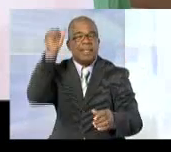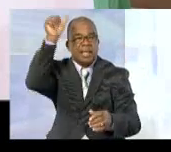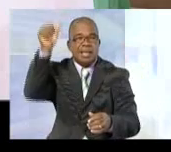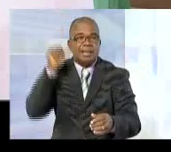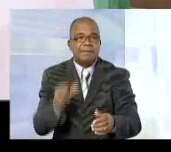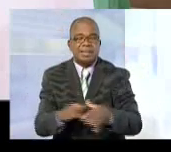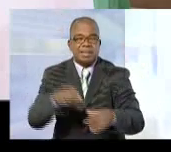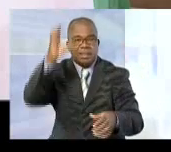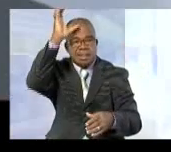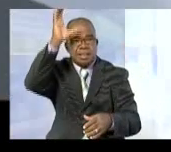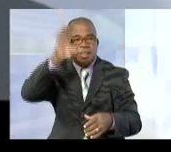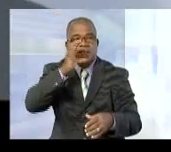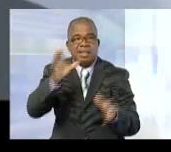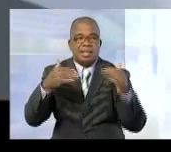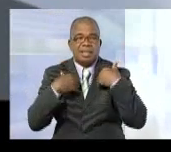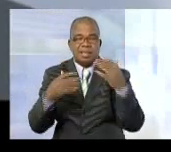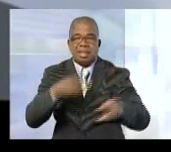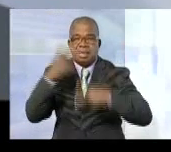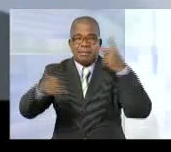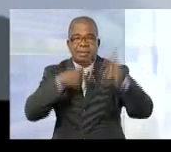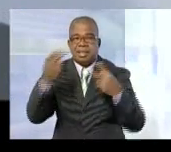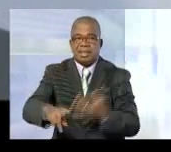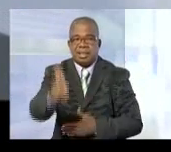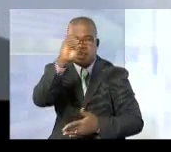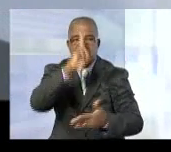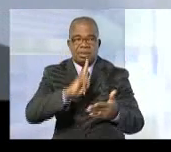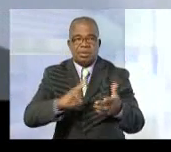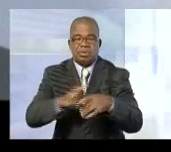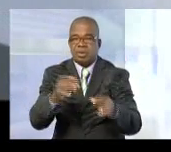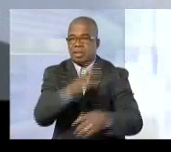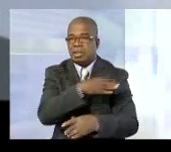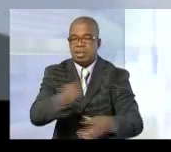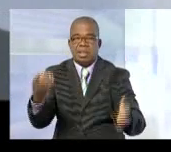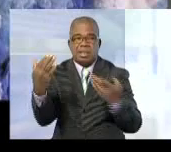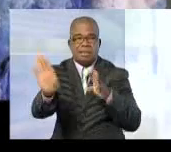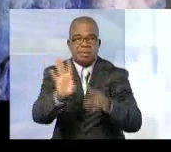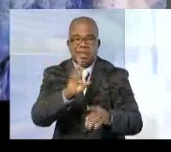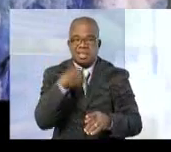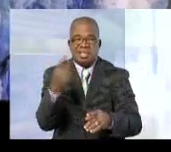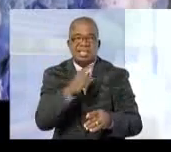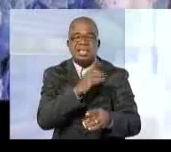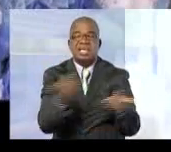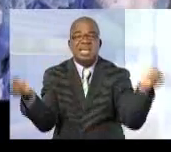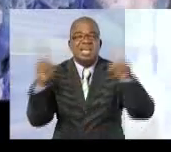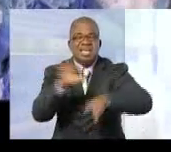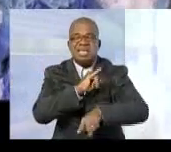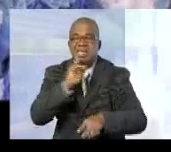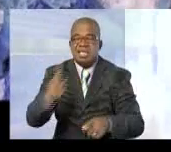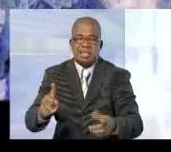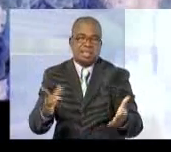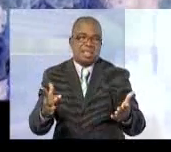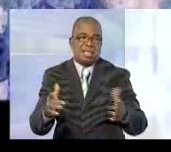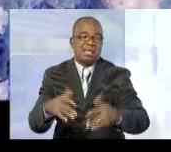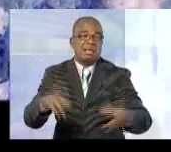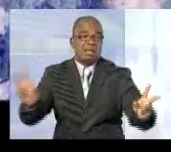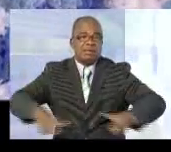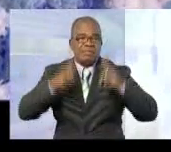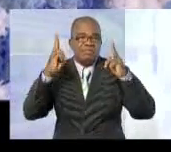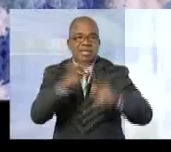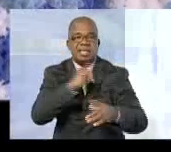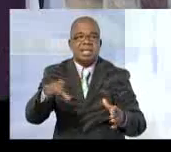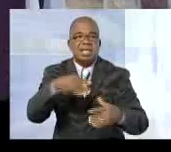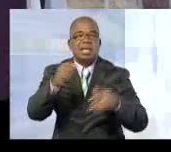Iboula Ngangeli, a rendu un hommage au défunt qui était, de son vivant, le doyen du corps diplomatique accrédité en